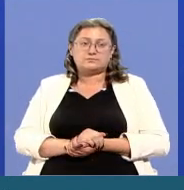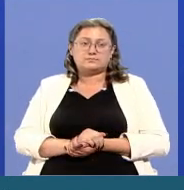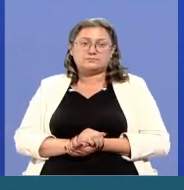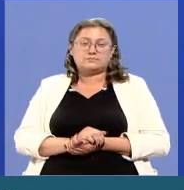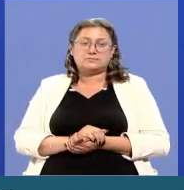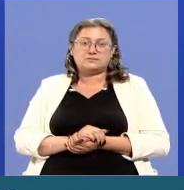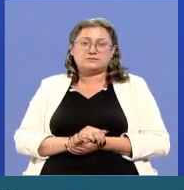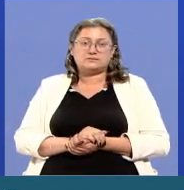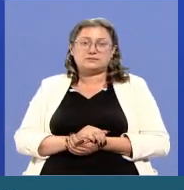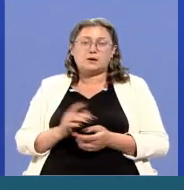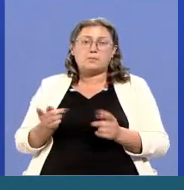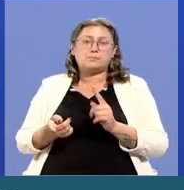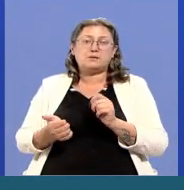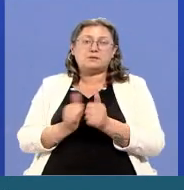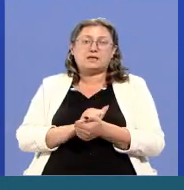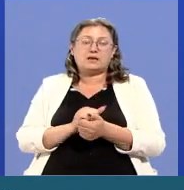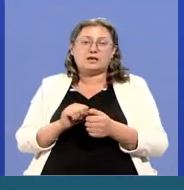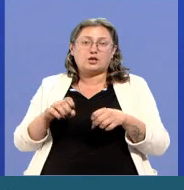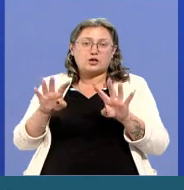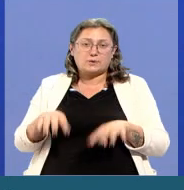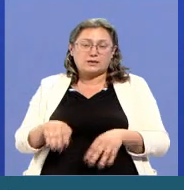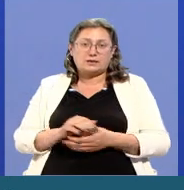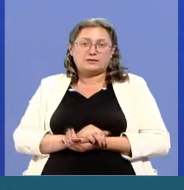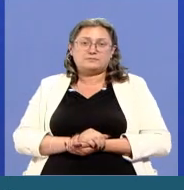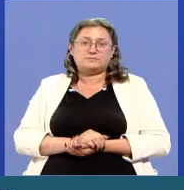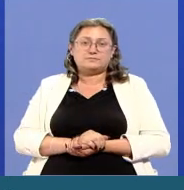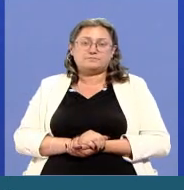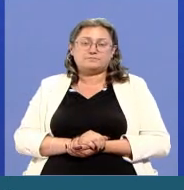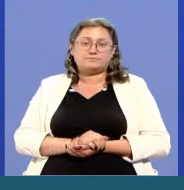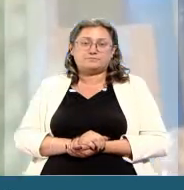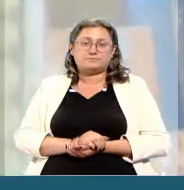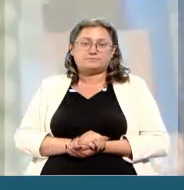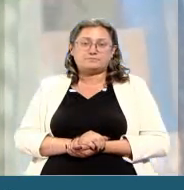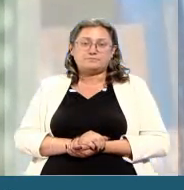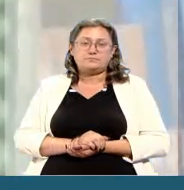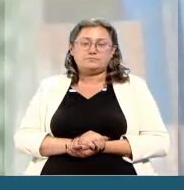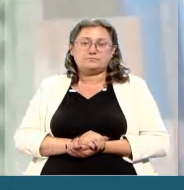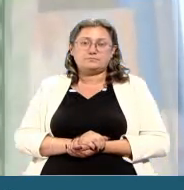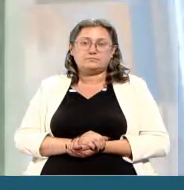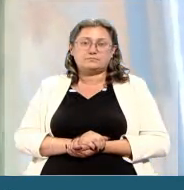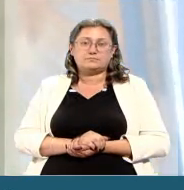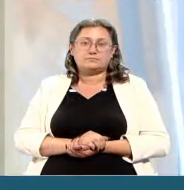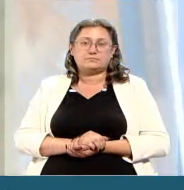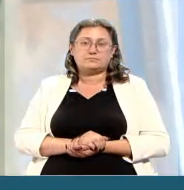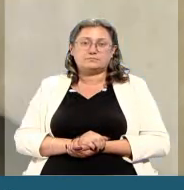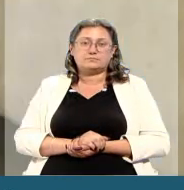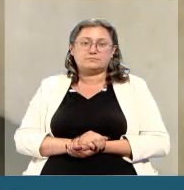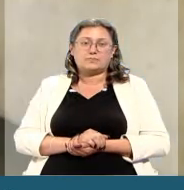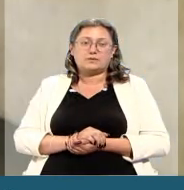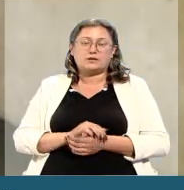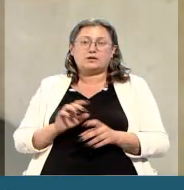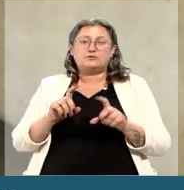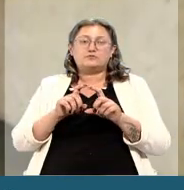салыстырғанда 982 миллион теңгені немесе 134,3% құрап отыр. Еске салсақ, елімізде мемлекет